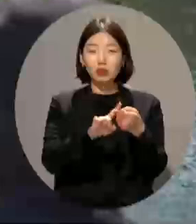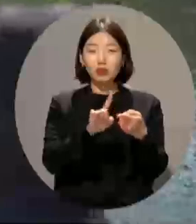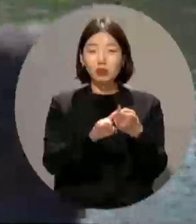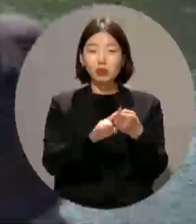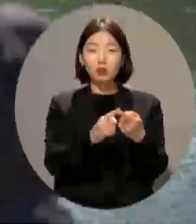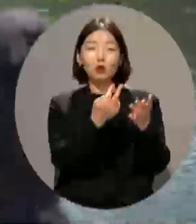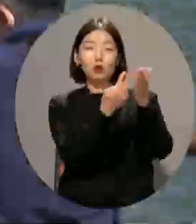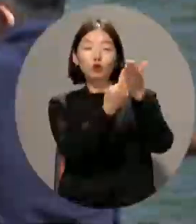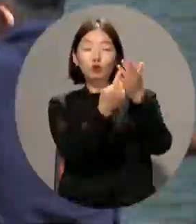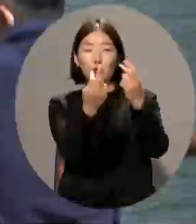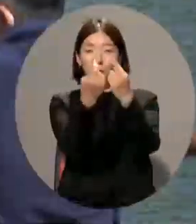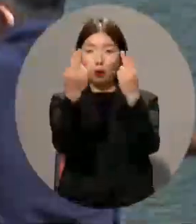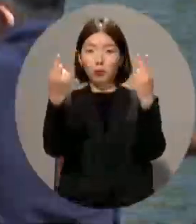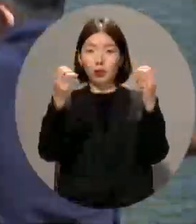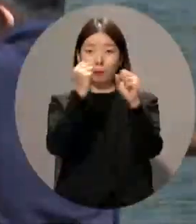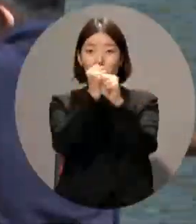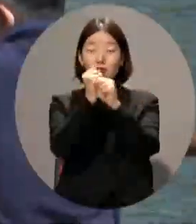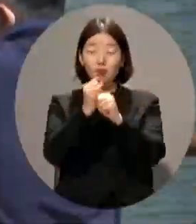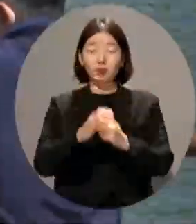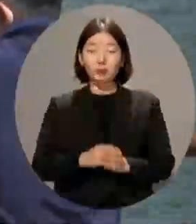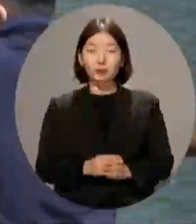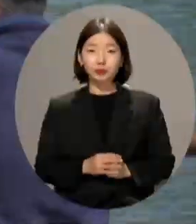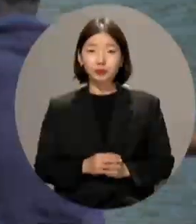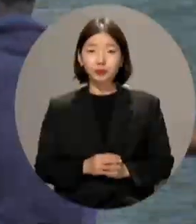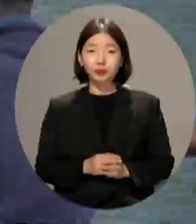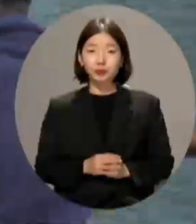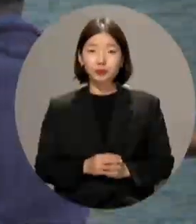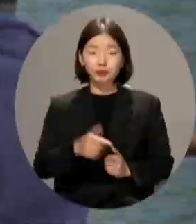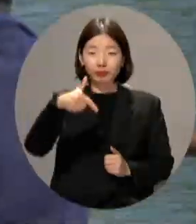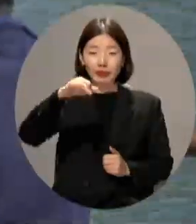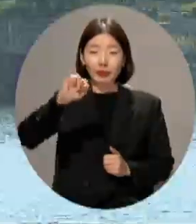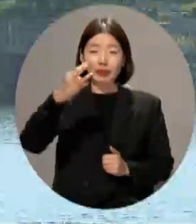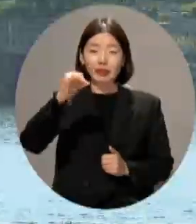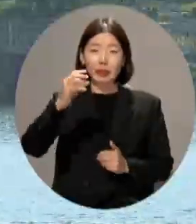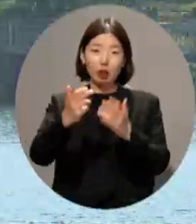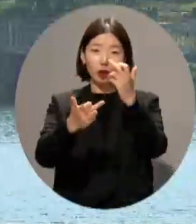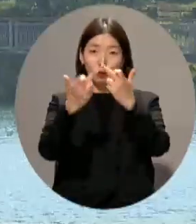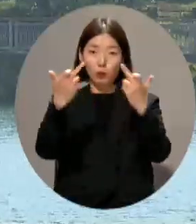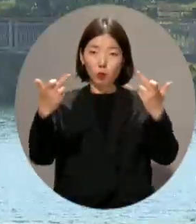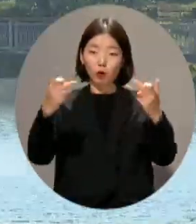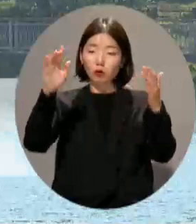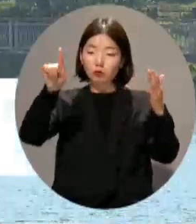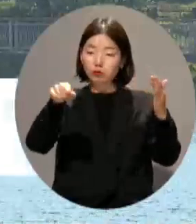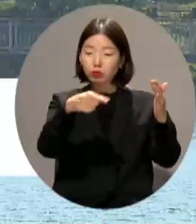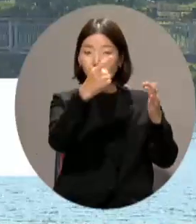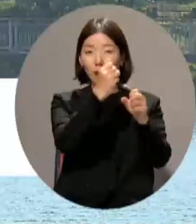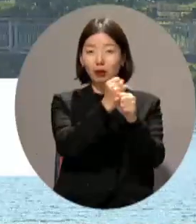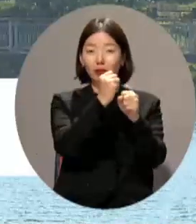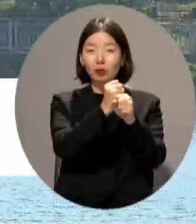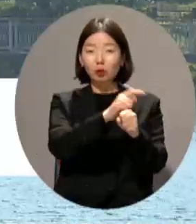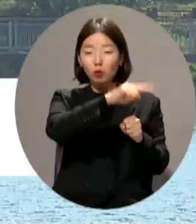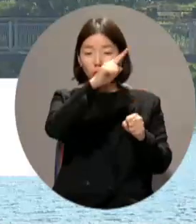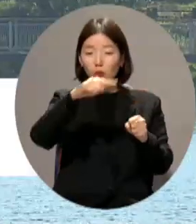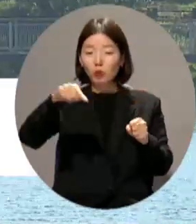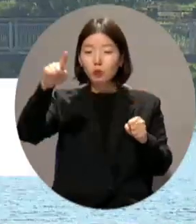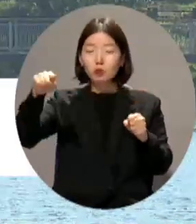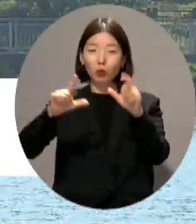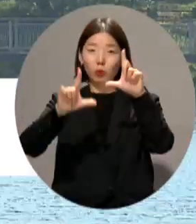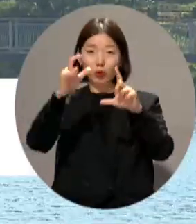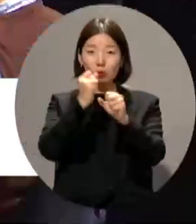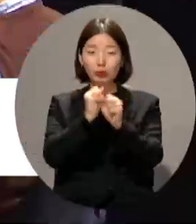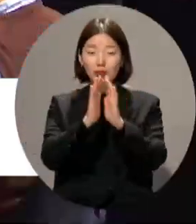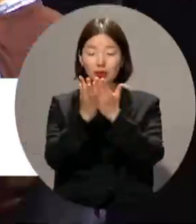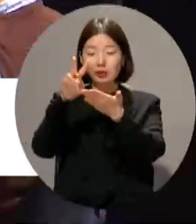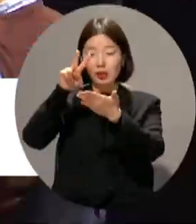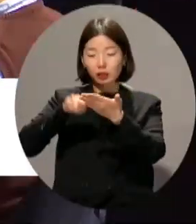통창으로 전망할 수 있도록 설계됐습니다. 기린봉 능선과 자연스럽게 이어지도록 곡선으로 지어지고 독서뿐